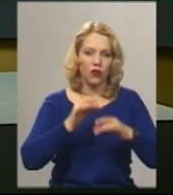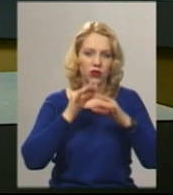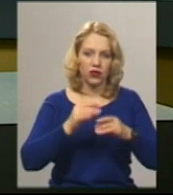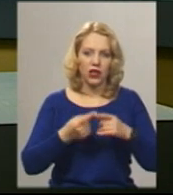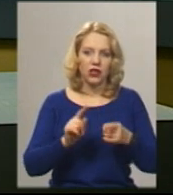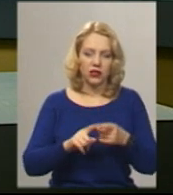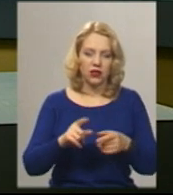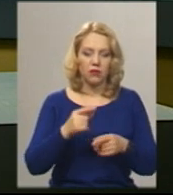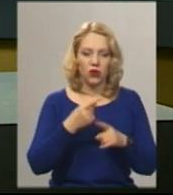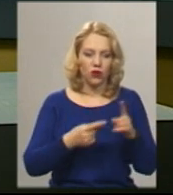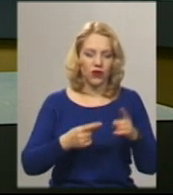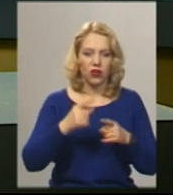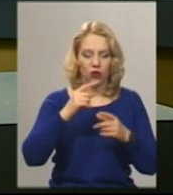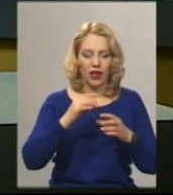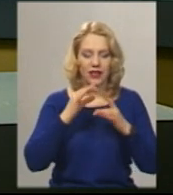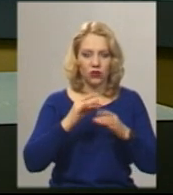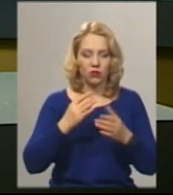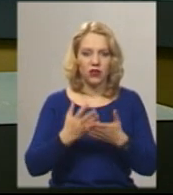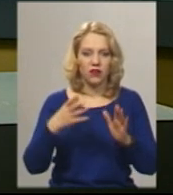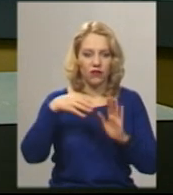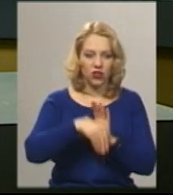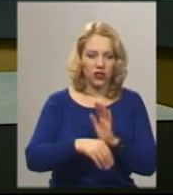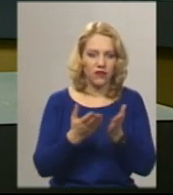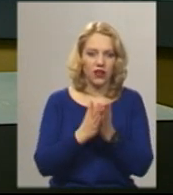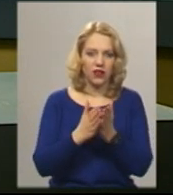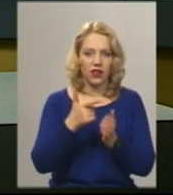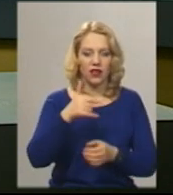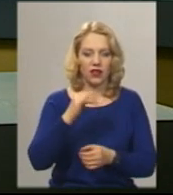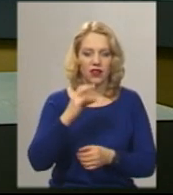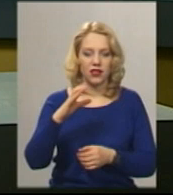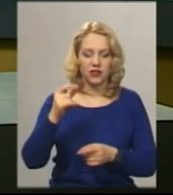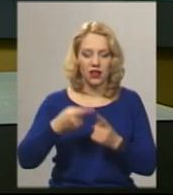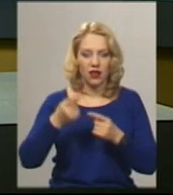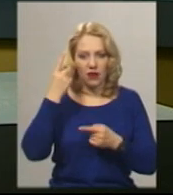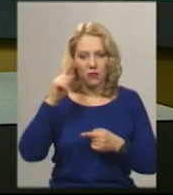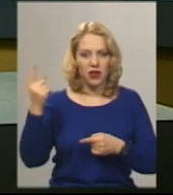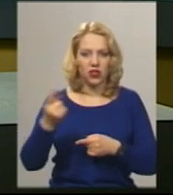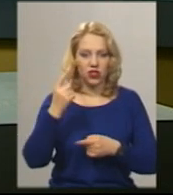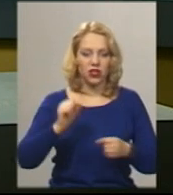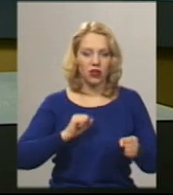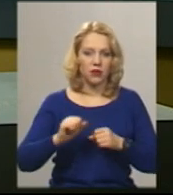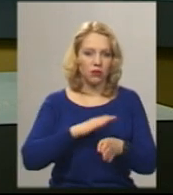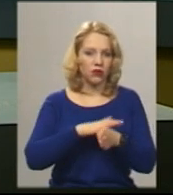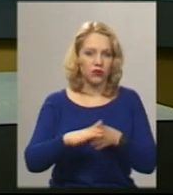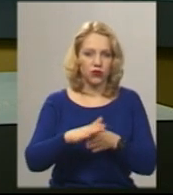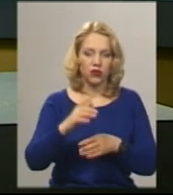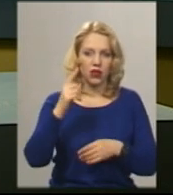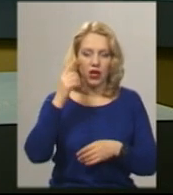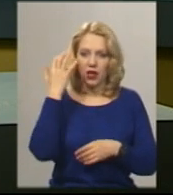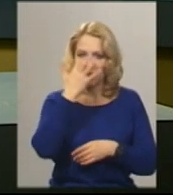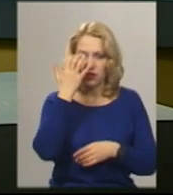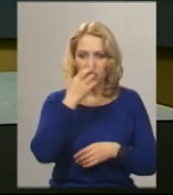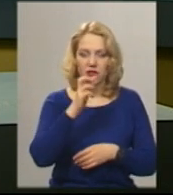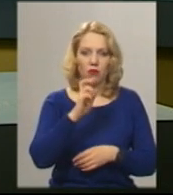невідомі світу, деякі увійшли до Книги рекордів Гіннеса. Їх вигадав перший керівник сопілкарів тотально незрячий Борис Голошевський.